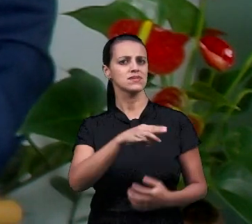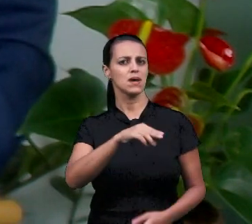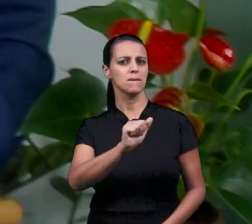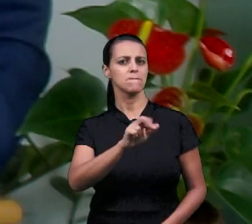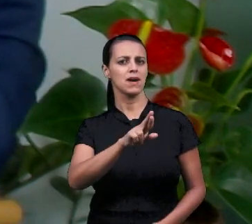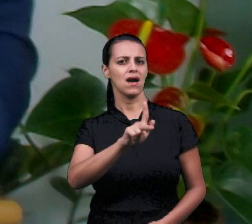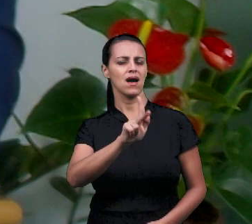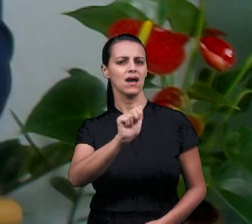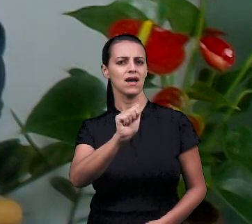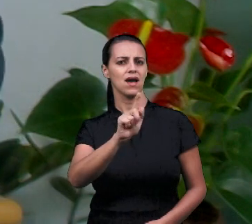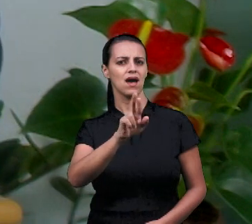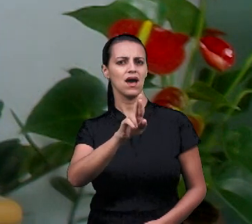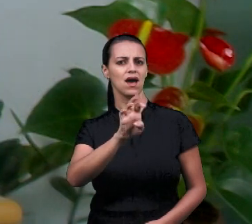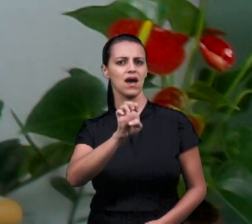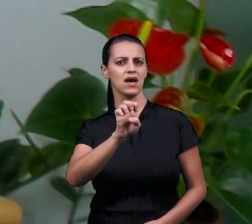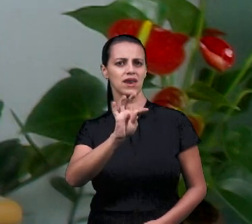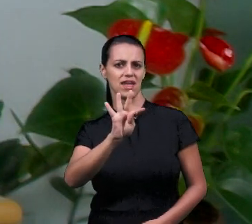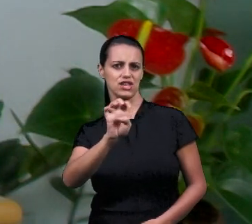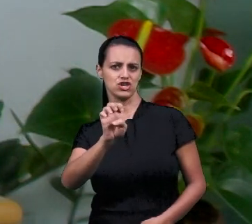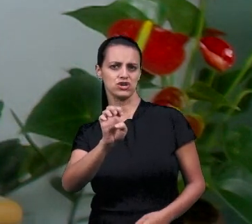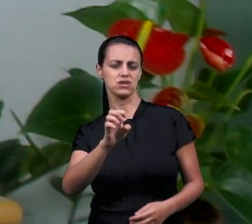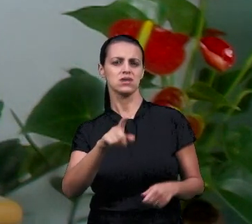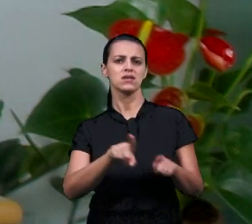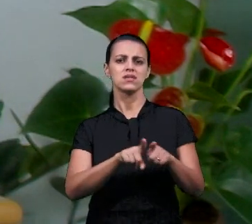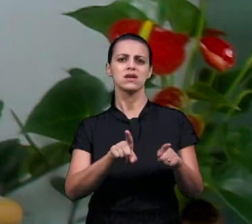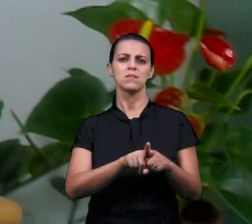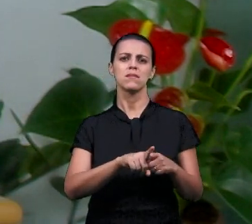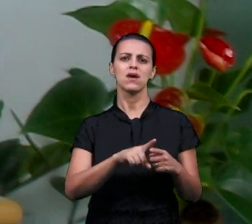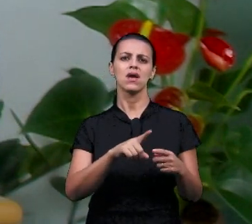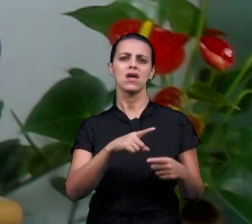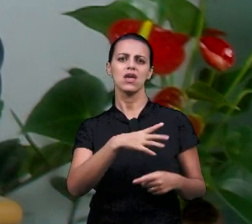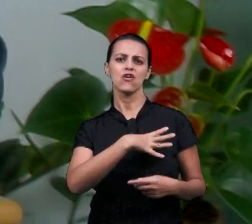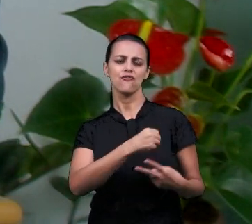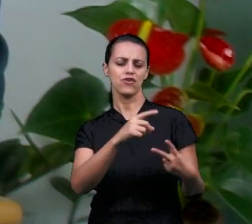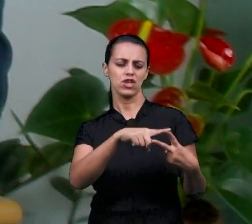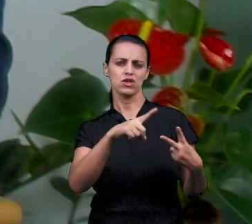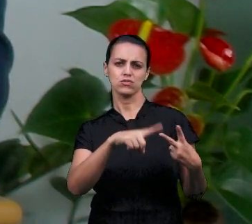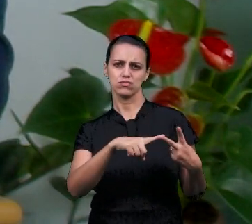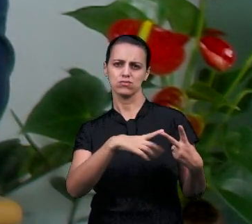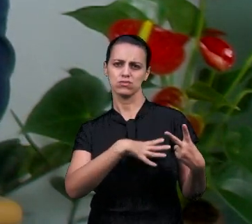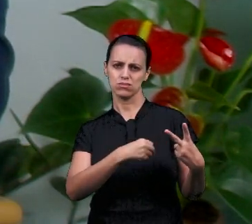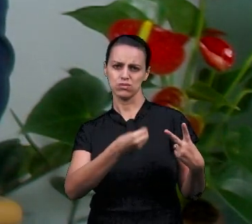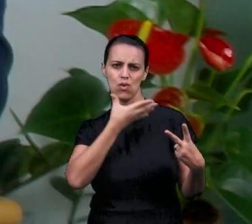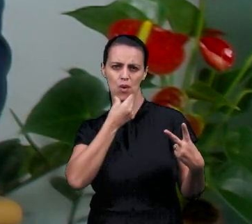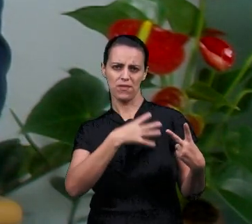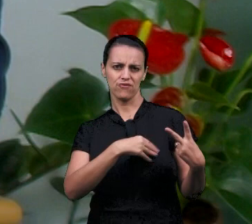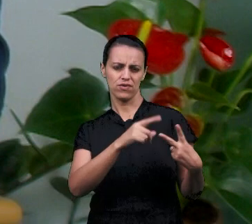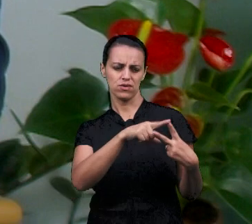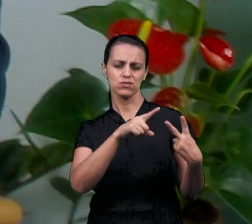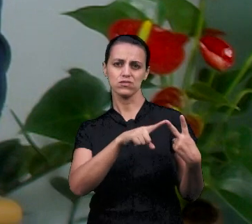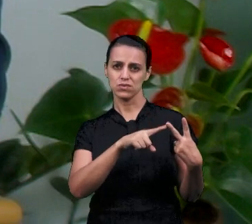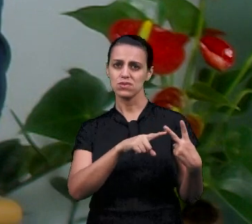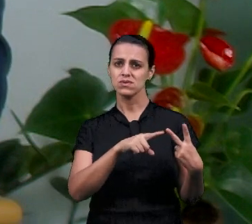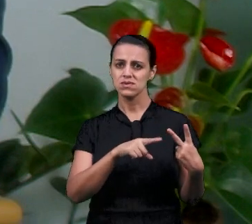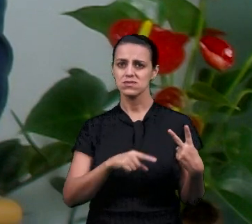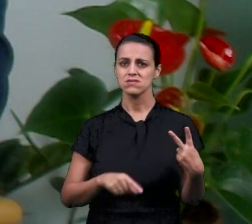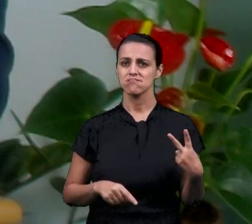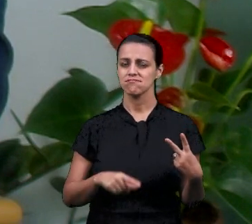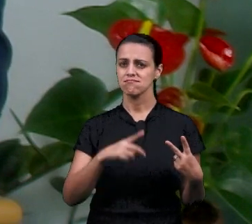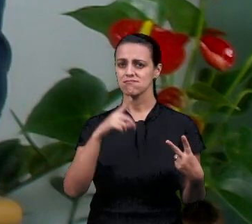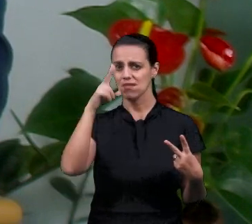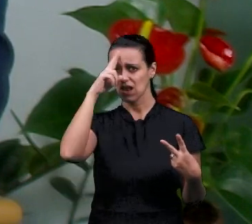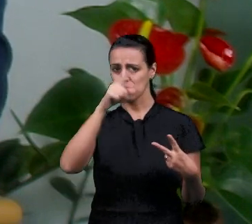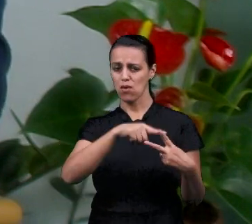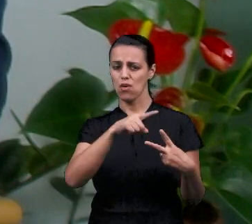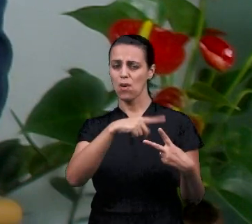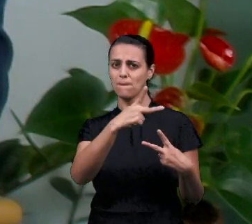sœur Margaret Araujo, et ses filles Paulo et Anderson Ramos. Rappelons que notre frère Paul